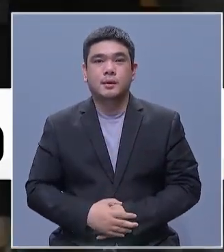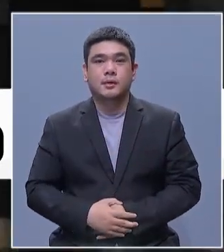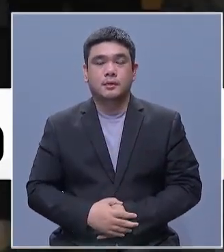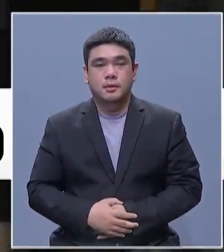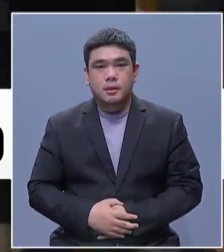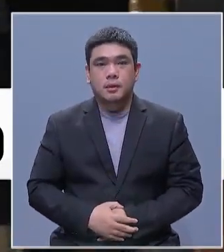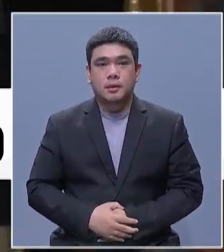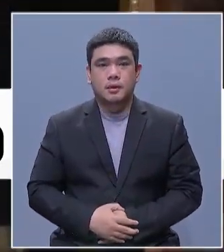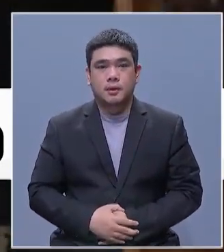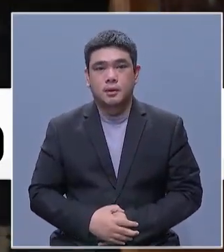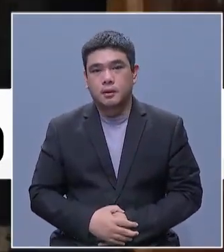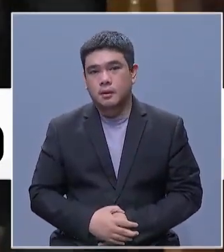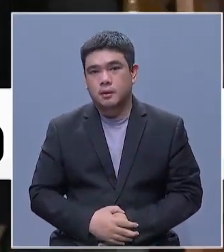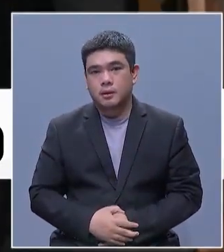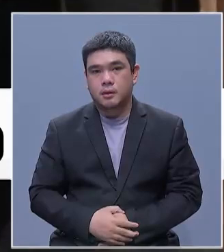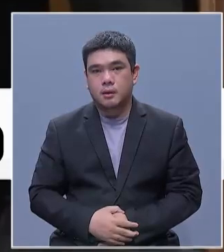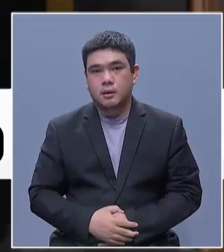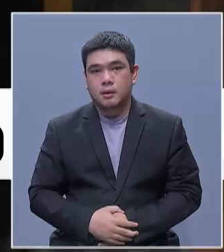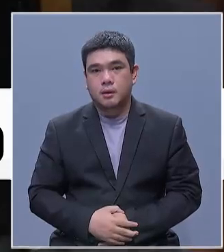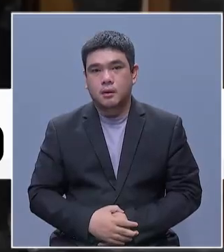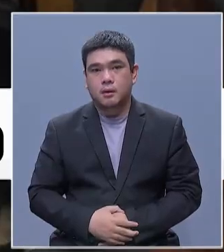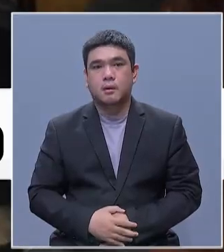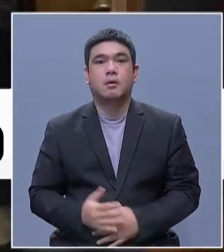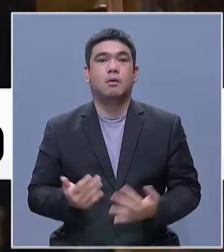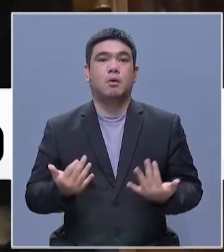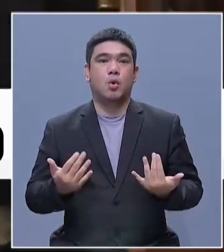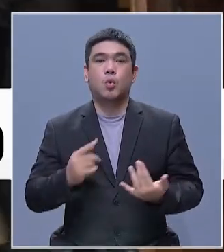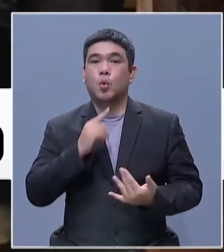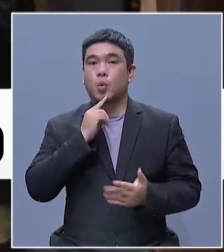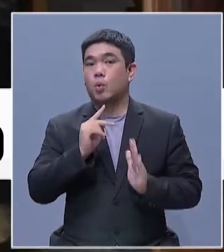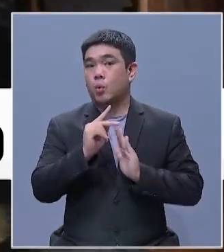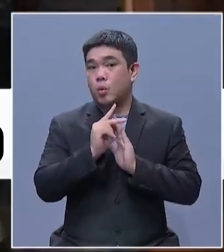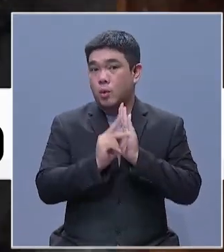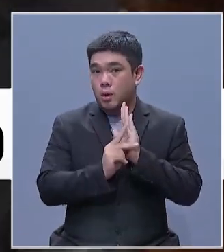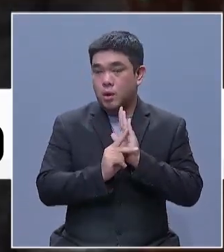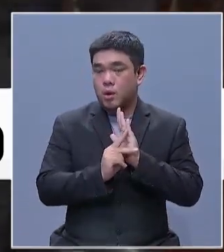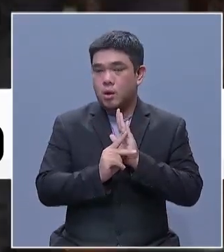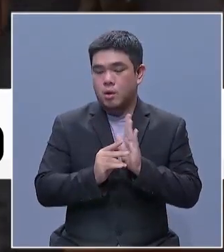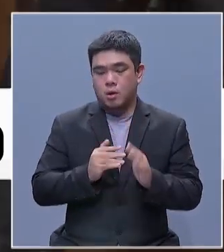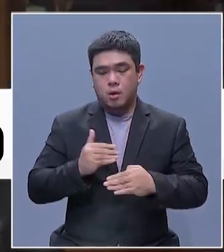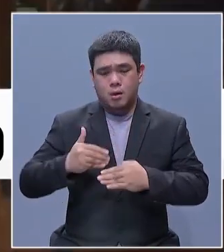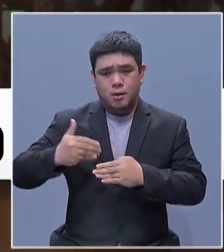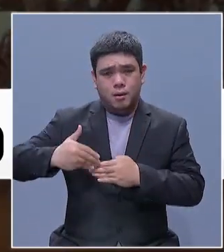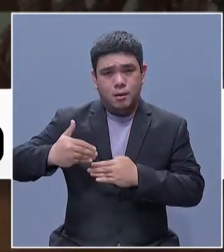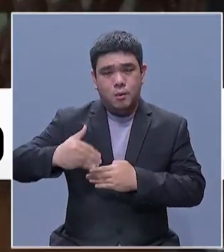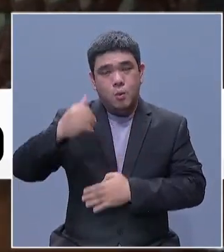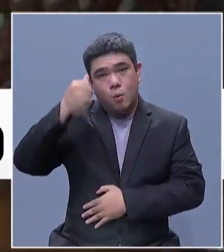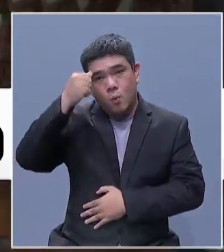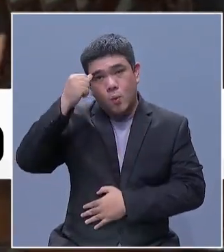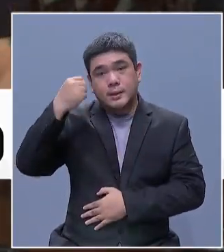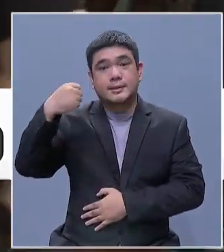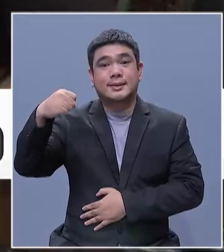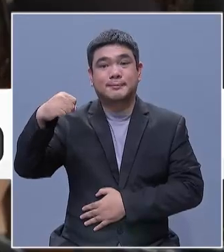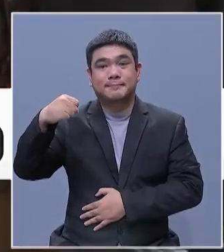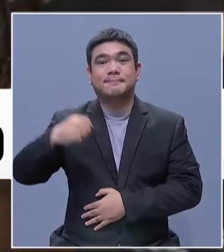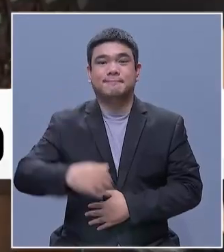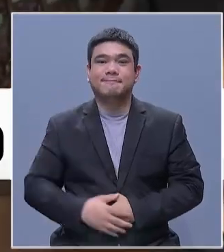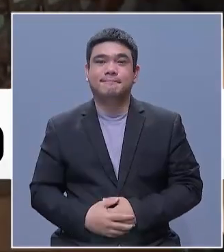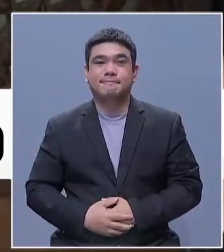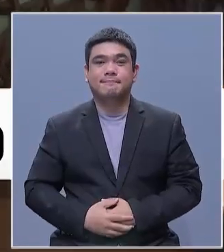พี่ครับยังไม่ตั้งครับยังคอยเรื่องของกฎหมายอยู่นะครับผมเป็นสัก10วันนะครับคอยความพร้อมนิดนึง